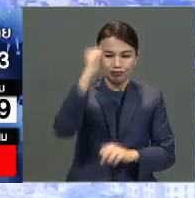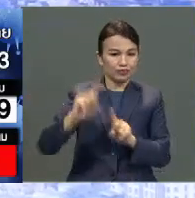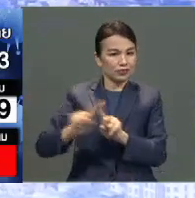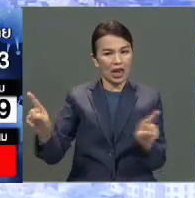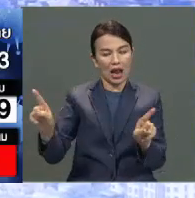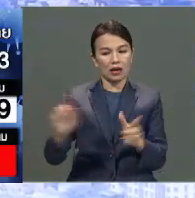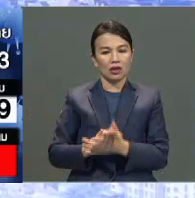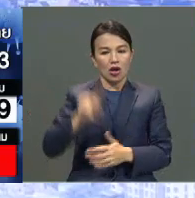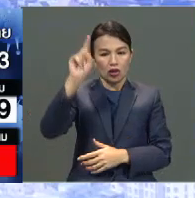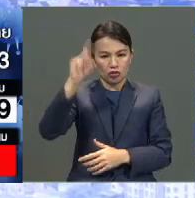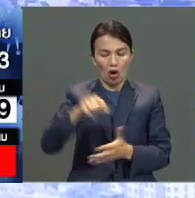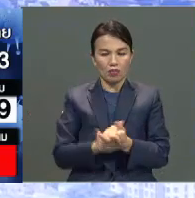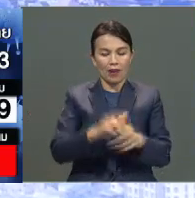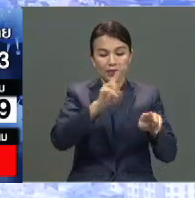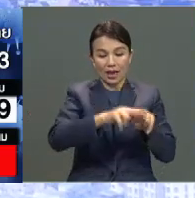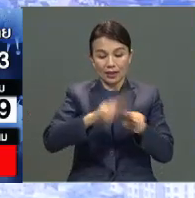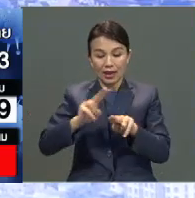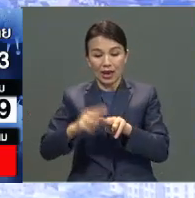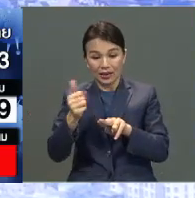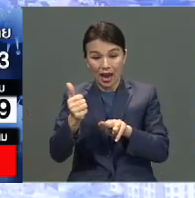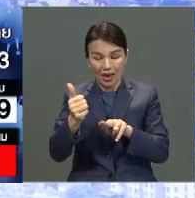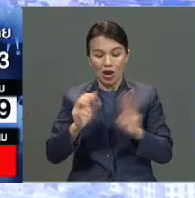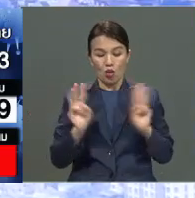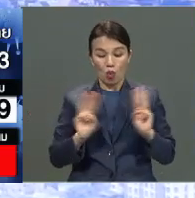ก็ได้แต่ต้องใส่หน้ากากนะครับโดยเฉพาะทัพเป็นไปได้ดีที่สุดคือหน้ากากอนามัยเลยนะครับตลอดเวลาที่ขึ้นเครื่องบินนะครับอันนี้ส่วนเรื่องของรถโดยสารจากว่าระบบระบายอากาศทั้งหลายไม่ได้เหมือนกันกับเครื่องบินอันนี้ยังต้องนะครับต้องต้องอยู่ที่70%อยู่นะครับแล้วก็มีการลงทะเบียนเพื่อการติดตามตัวนะครับนี่คือสิ่งที่เป็นข้อสรุปนะ